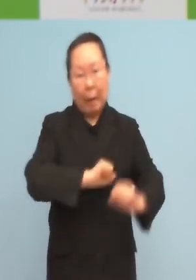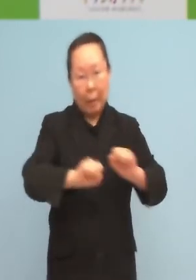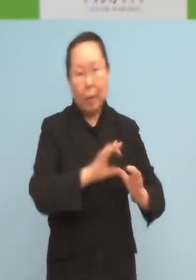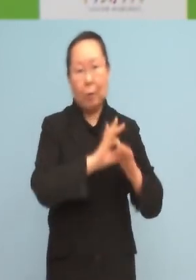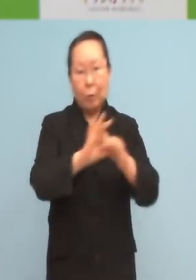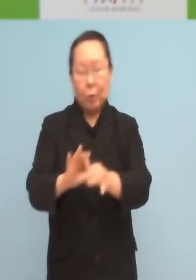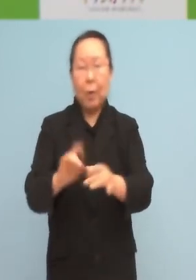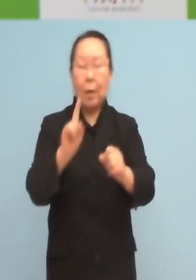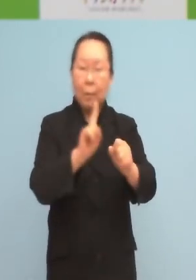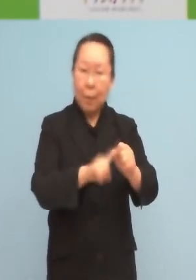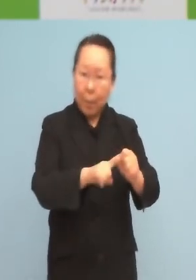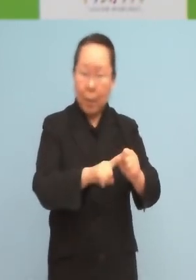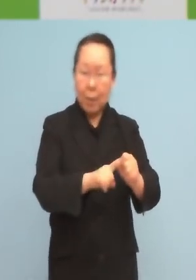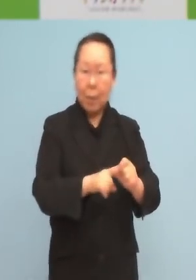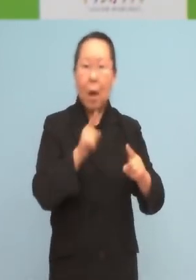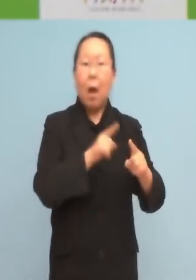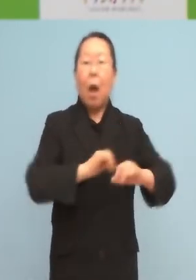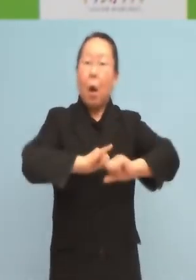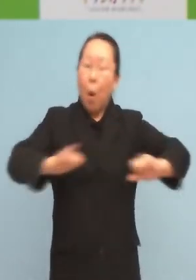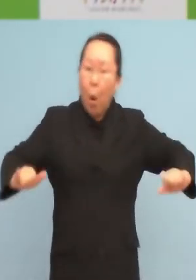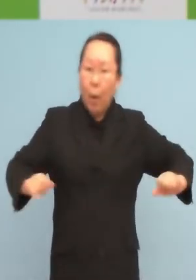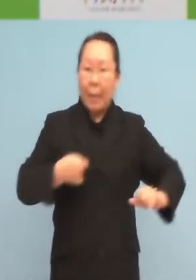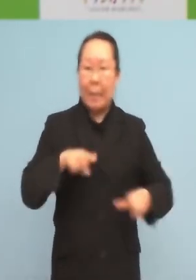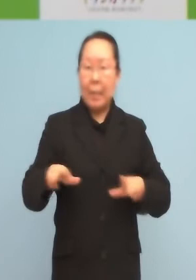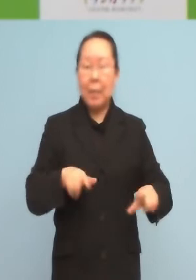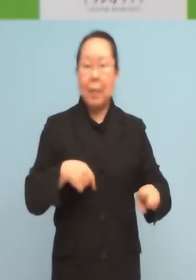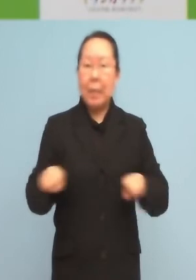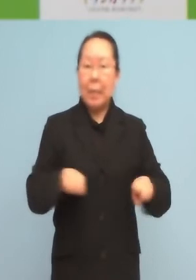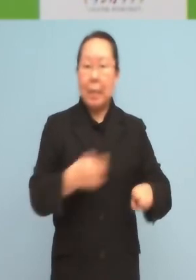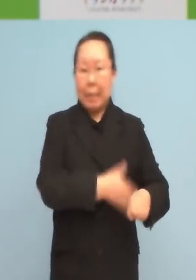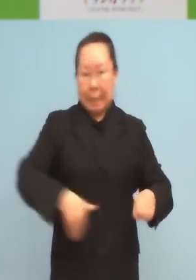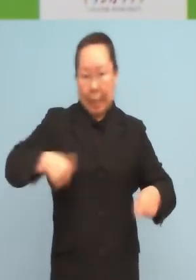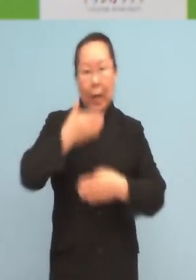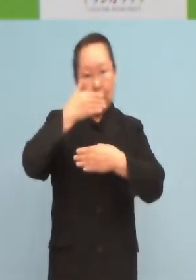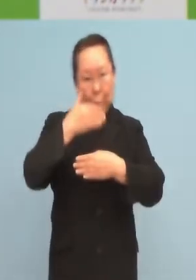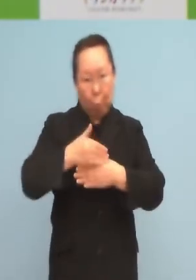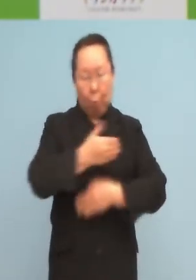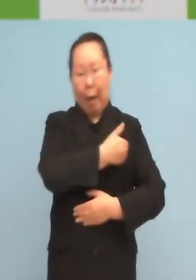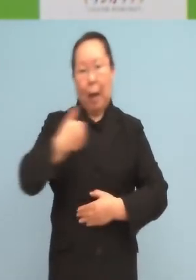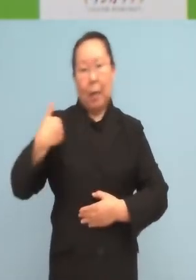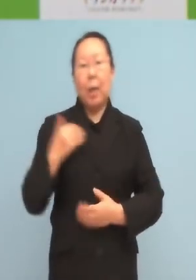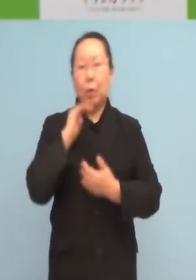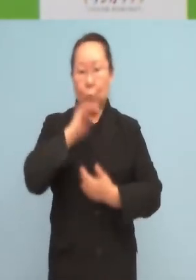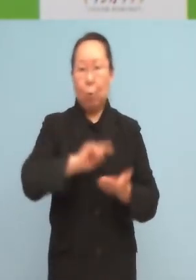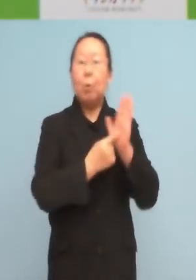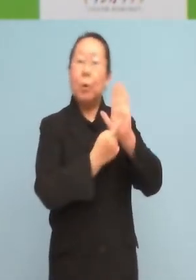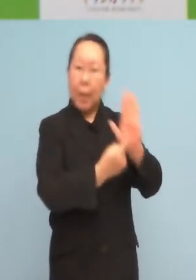ために、我々広域自治体の道としてできること、これをしっかりご提示をして、まあい